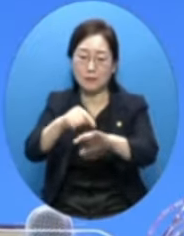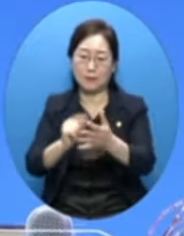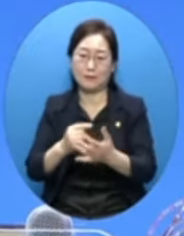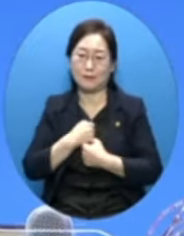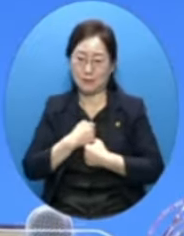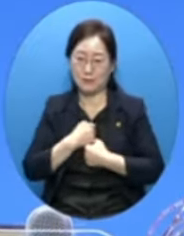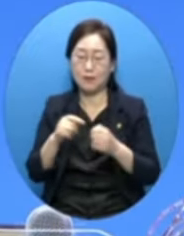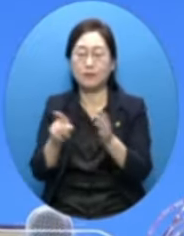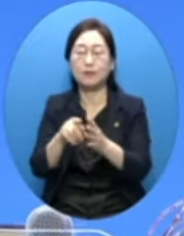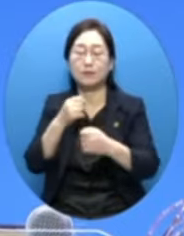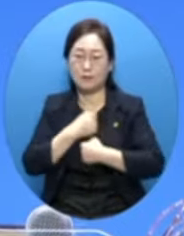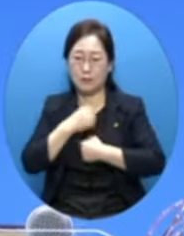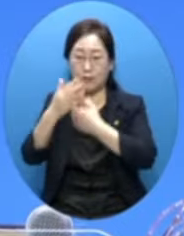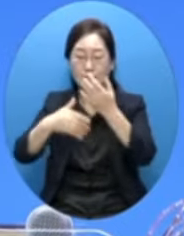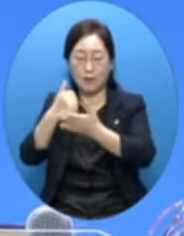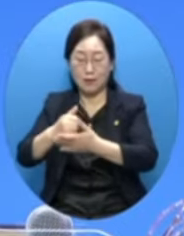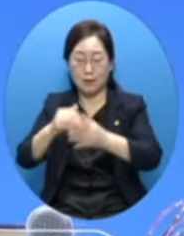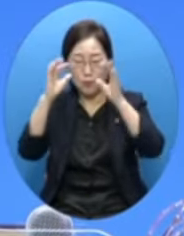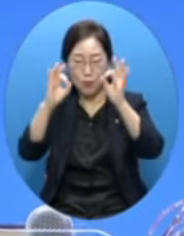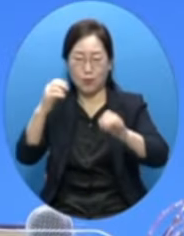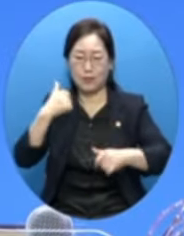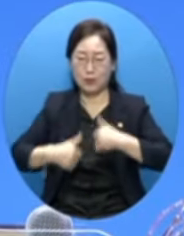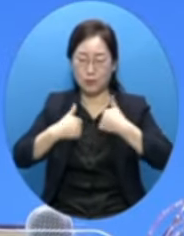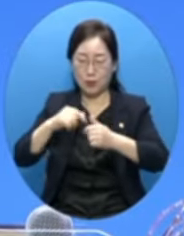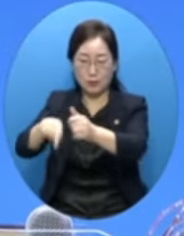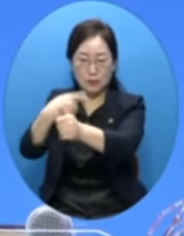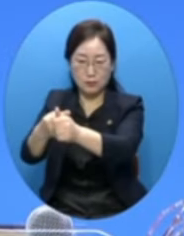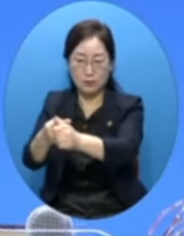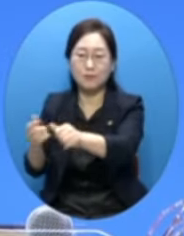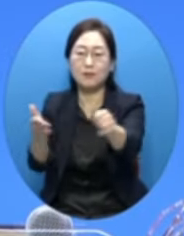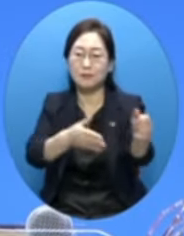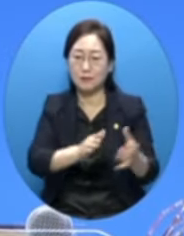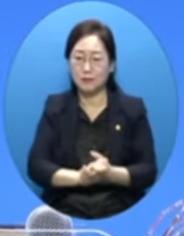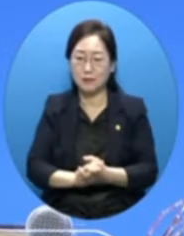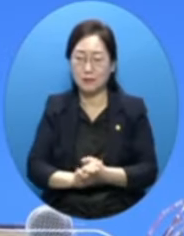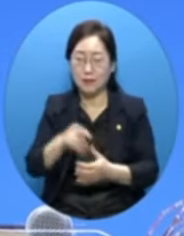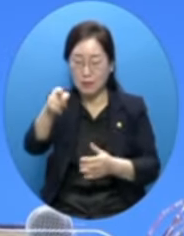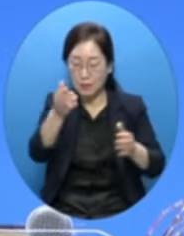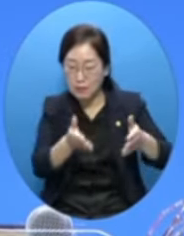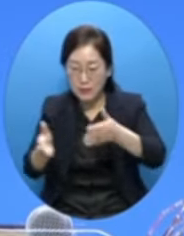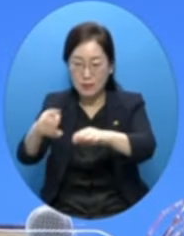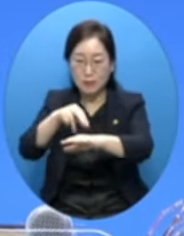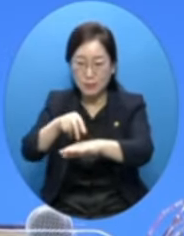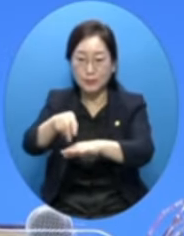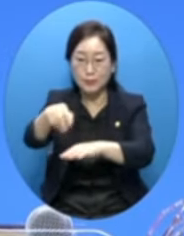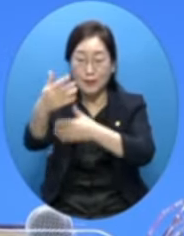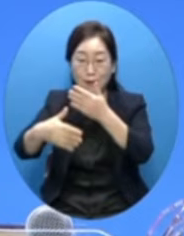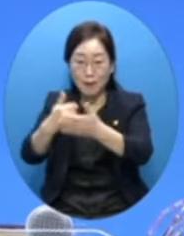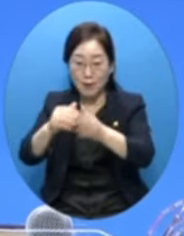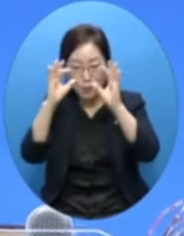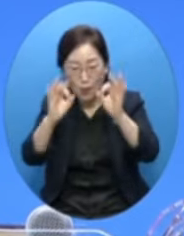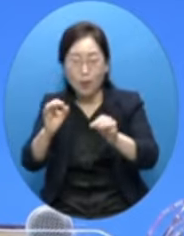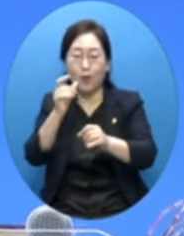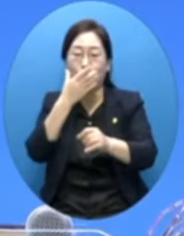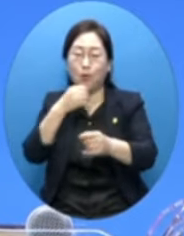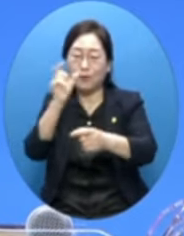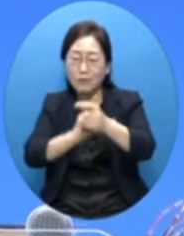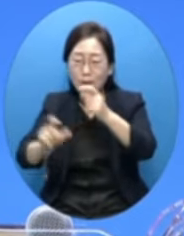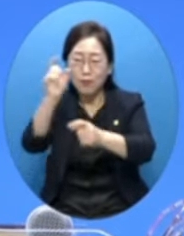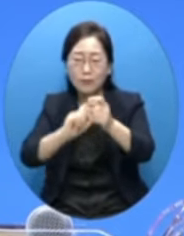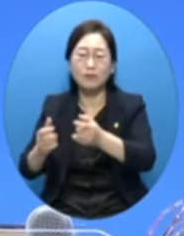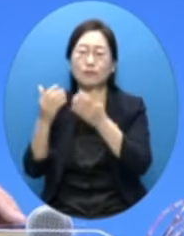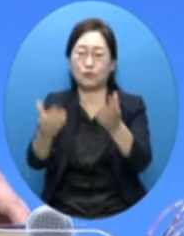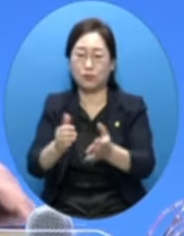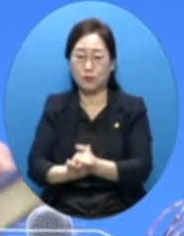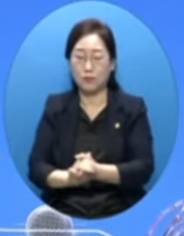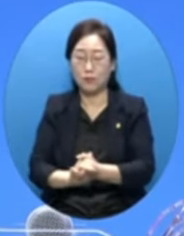믿음을 지켜서 하나님이 기뻐하시는 그 길로 가는 여러분 모두가 되기를 바랍니다. 그 길로 걸어갈 때 하나님께서 복에 복을 더하여 주시는 것입니다.